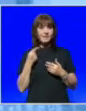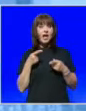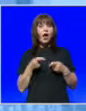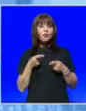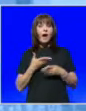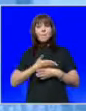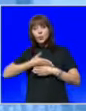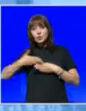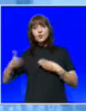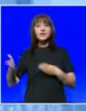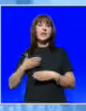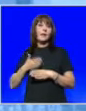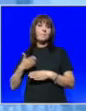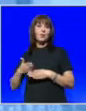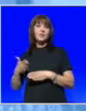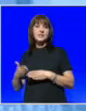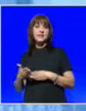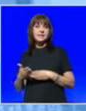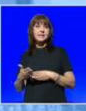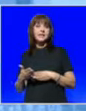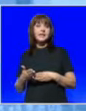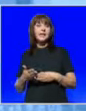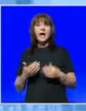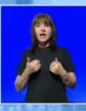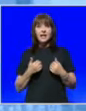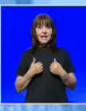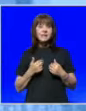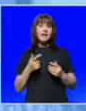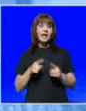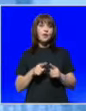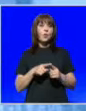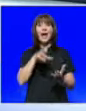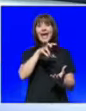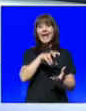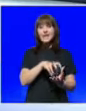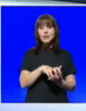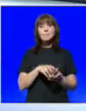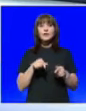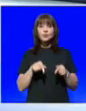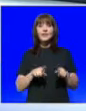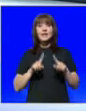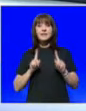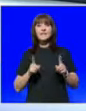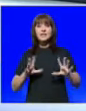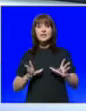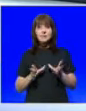продължителен процес, който обаче според нас като екип в Министерството на образованието и науката трябва да започне точно в този момент, защото